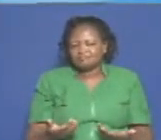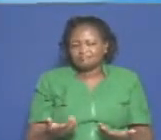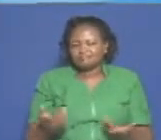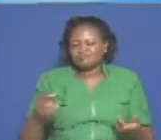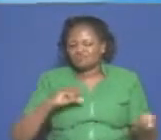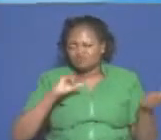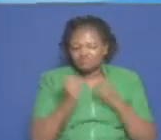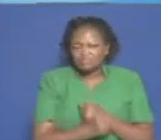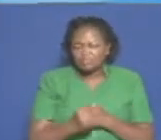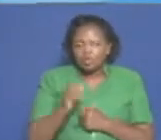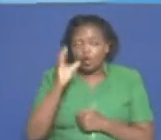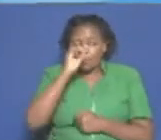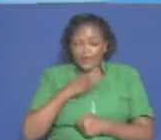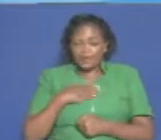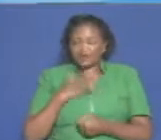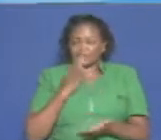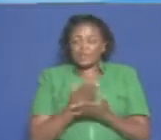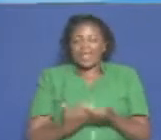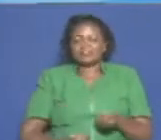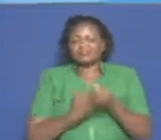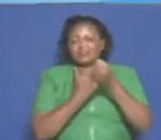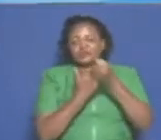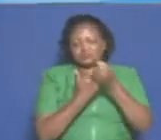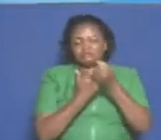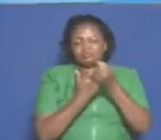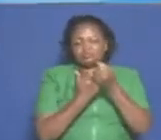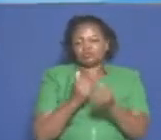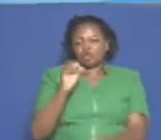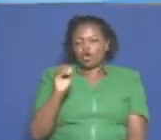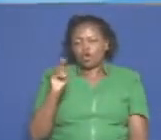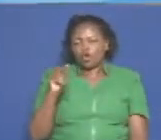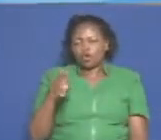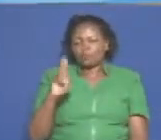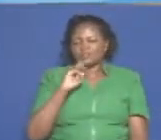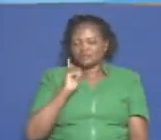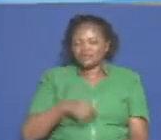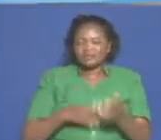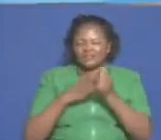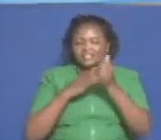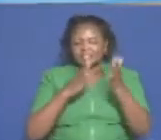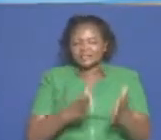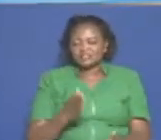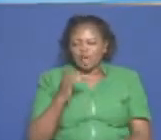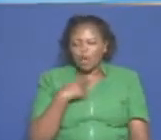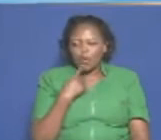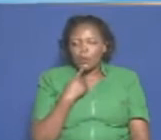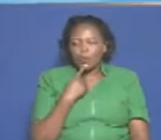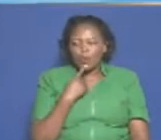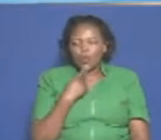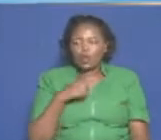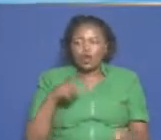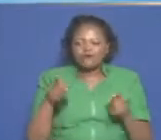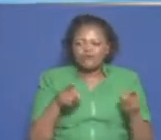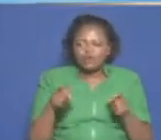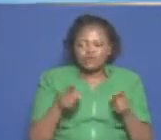yangu ni kwamba nakubaliana sana na Rogers pale ambapo anasema kwamba kuna viongozi wamepata kutawala